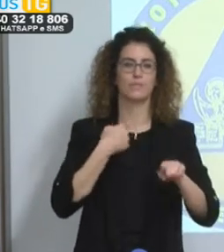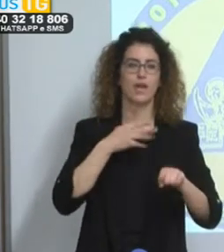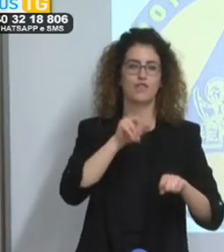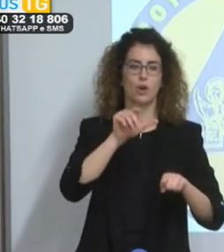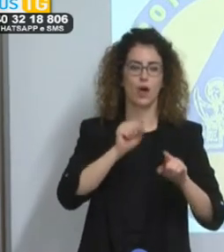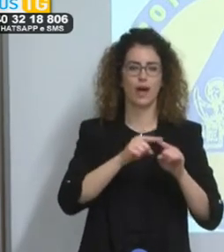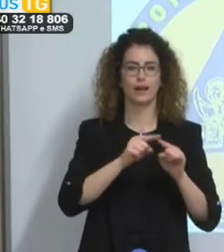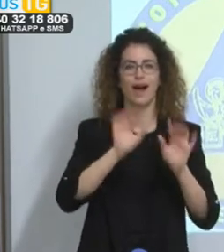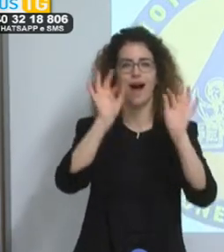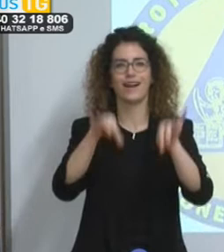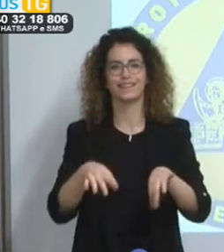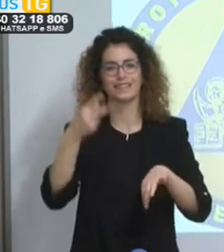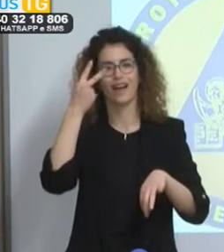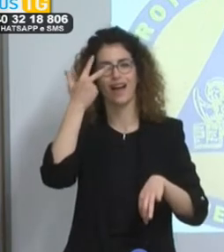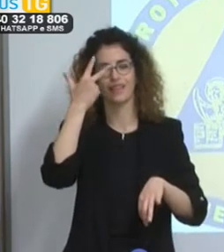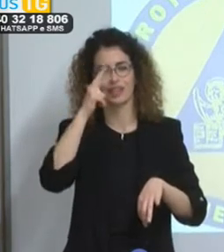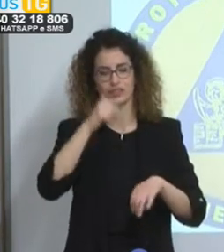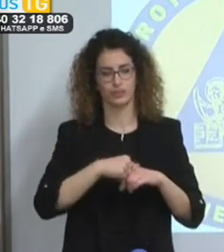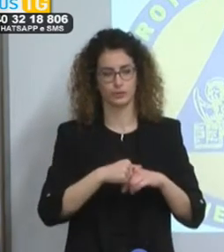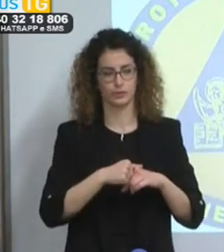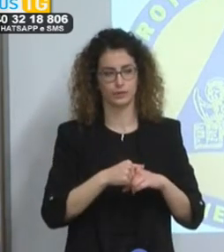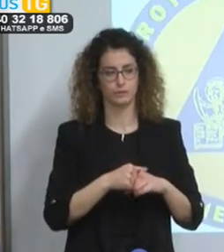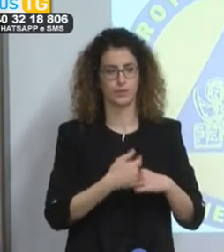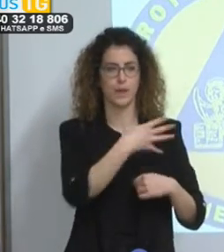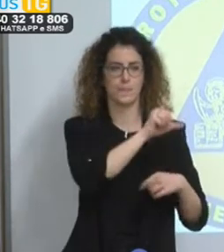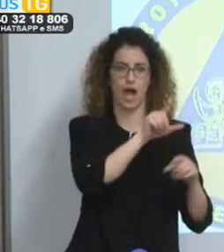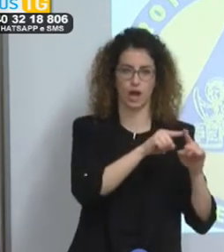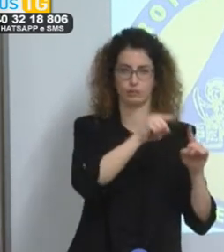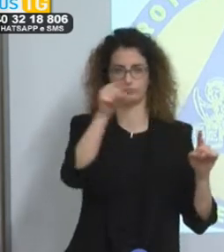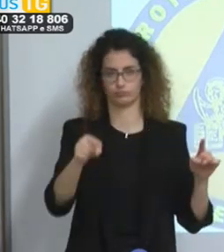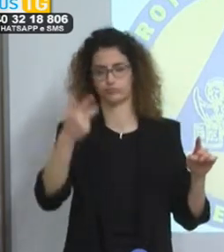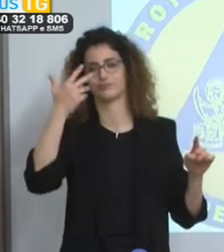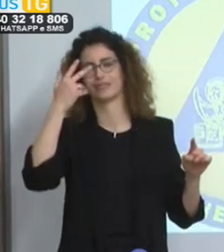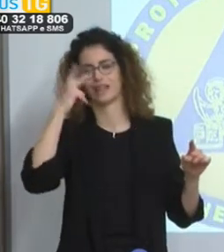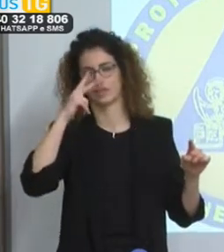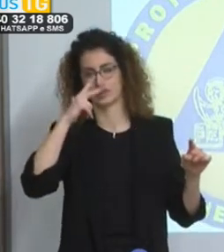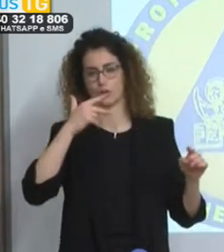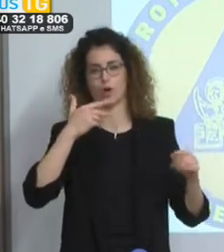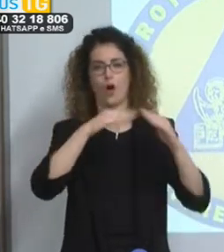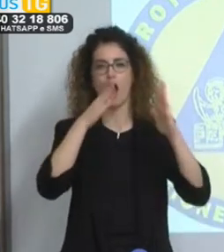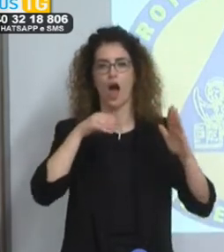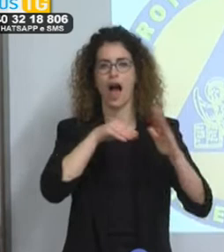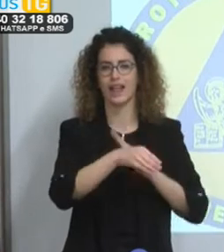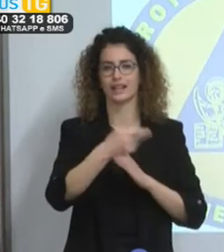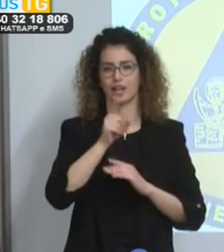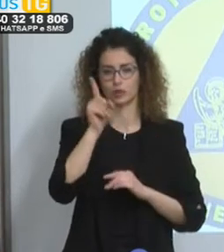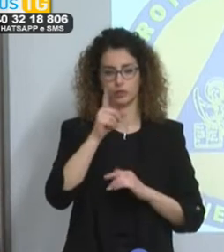direzione Treviso, quindi Malo, direzione Treviso, galleria nord. Quindi siamo arrivati anche a nord e